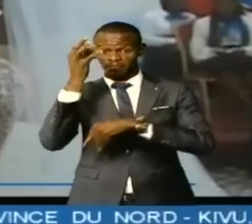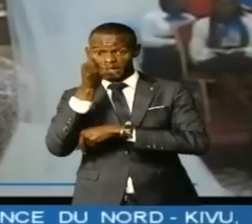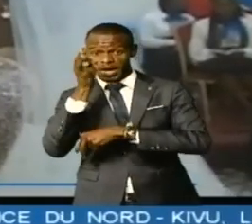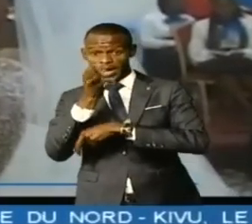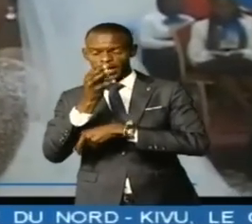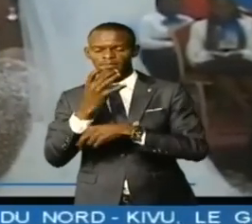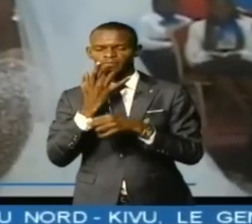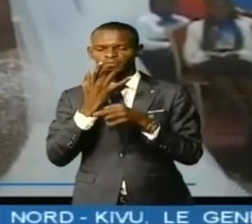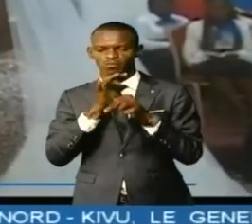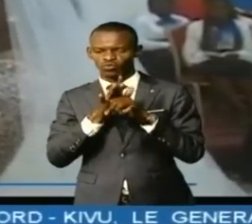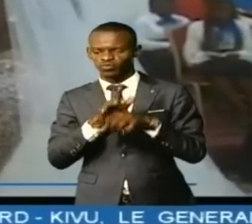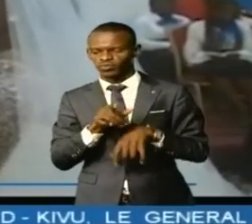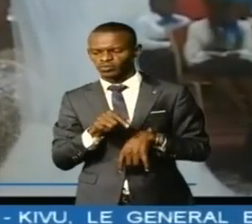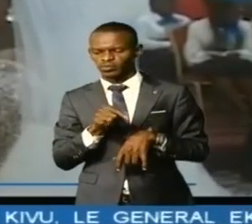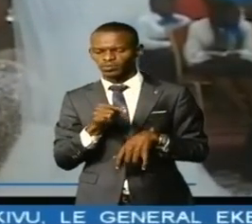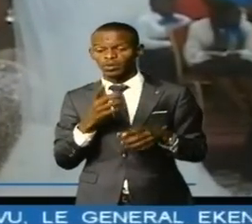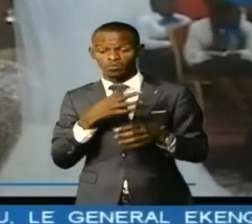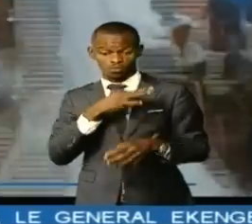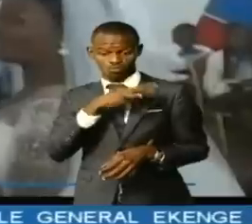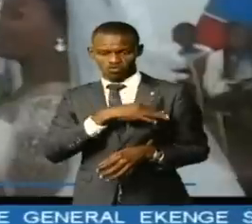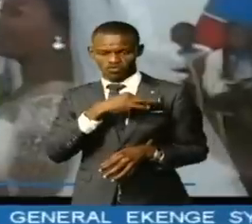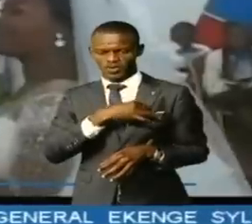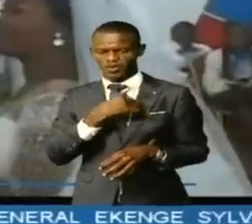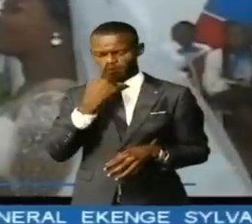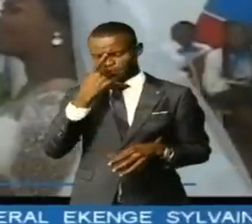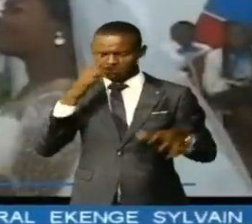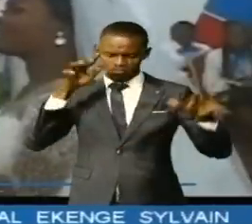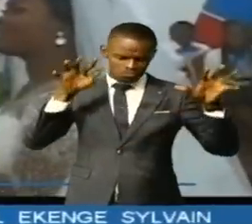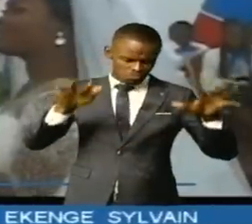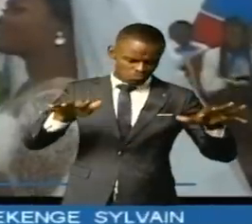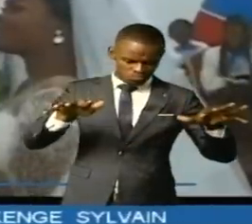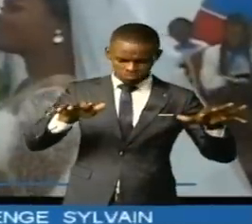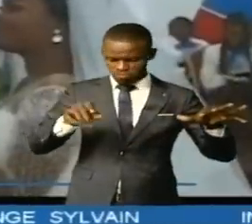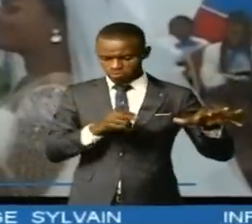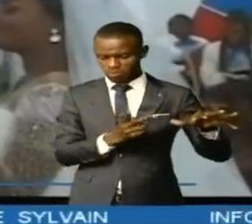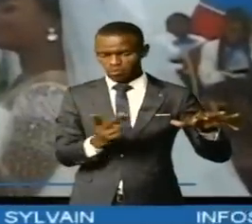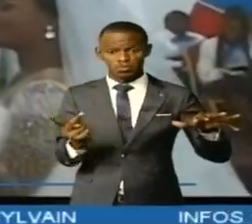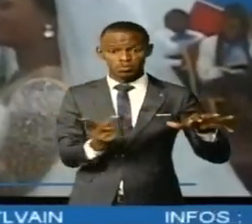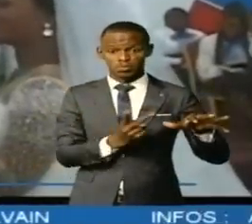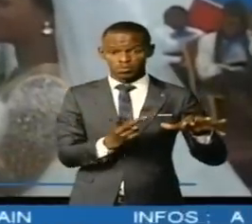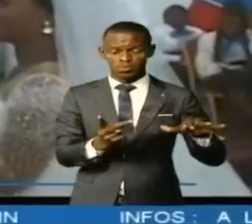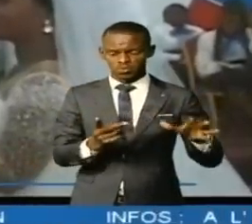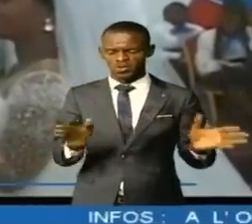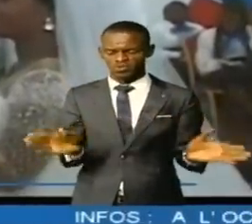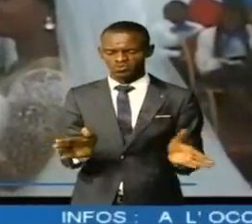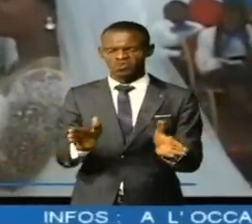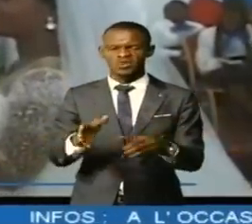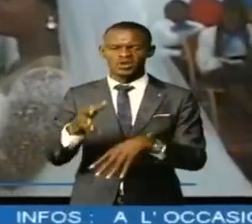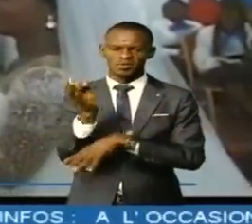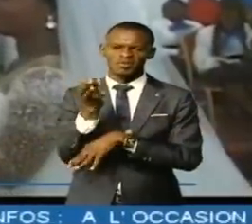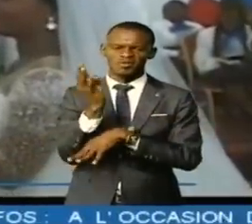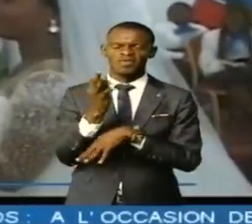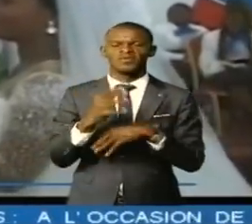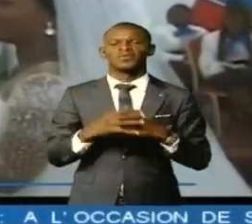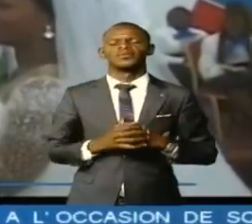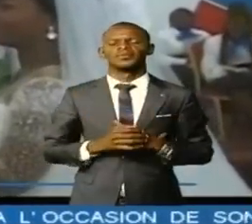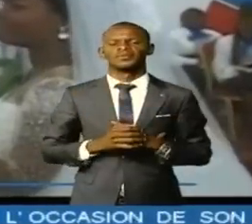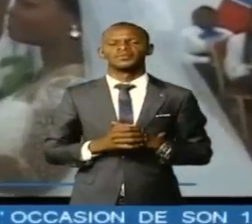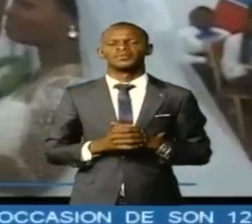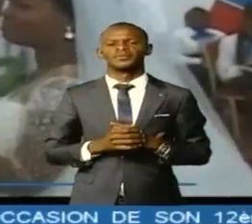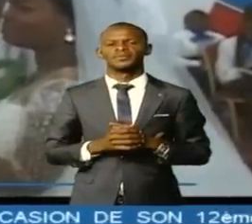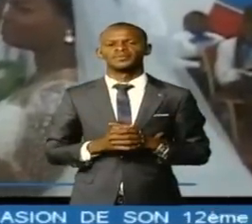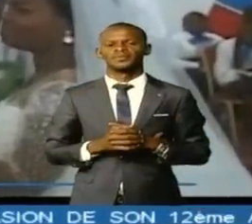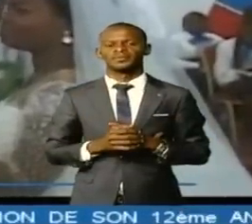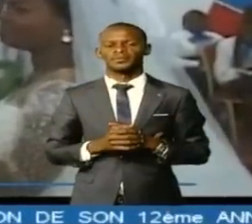sanctifier les couples et sceller officiellement leur union avant d'adresser une exhortation appropriée de la circonstance aux heureux